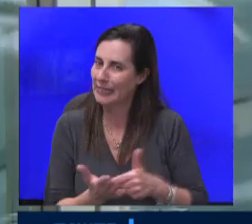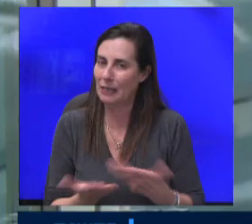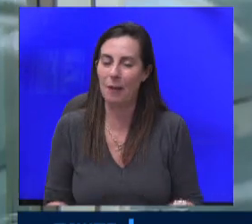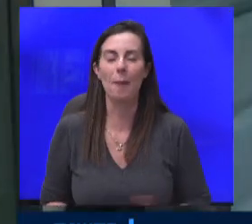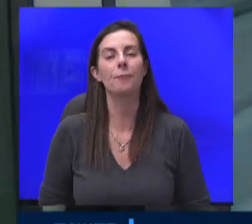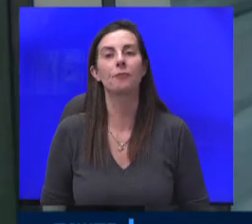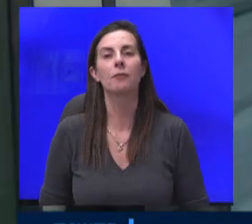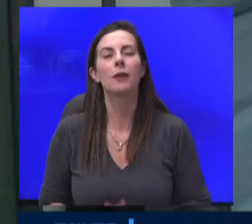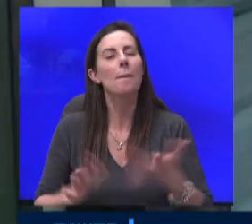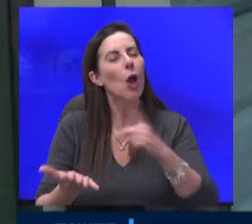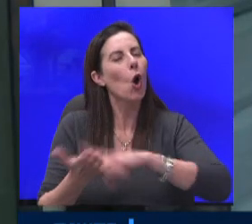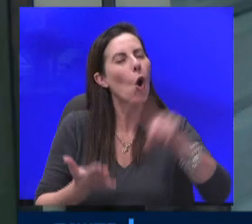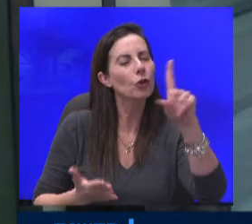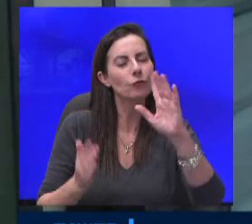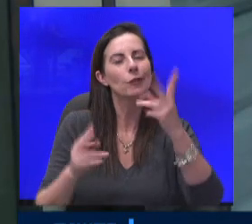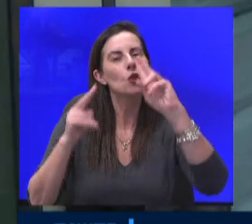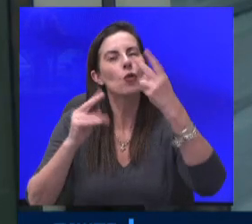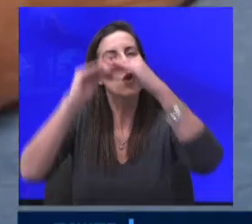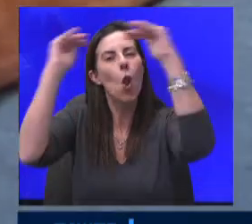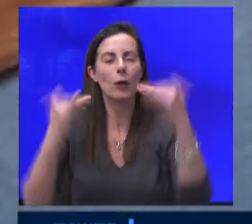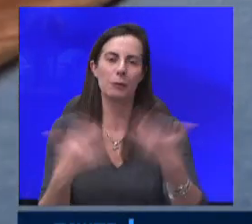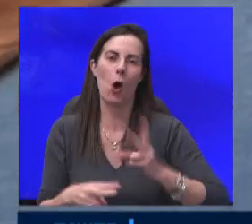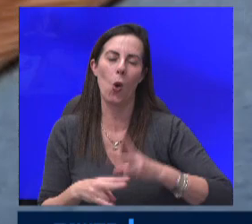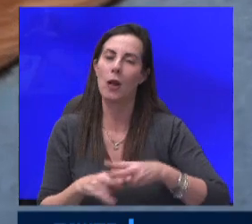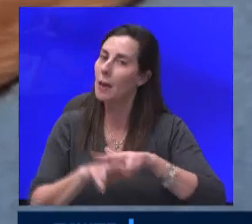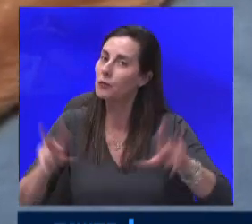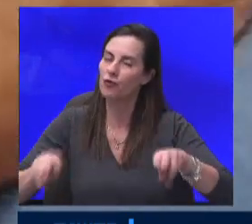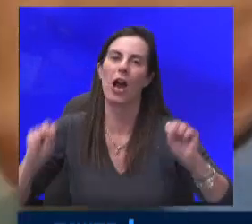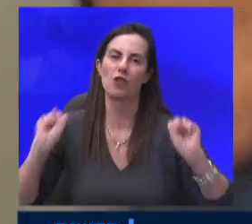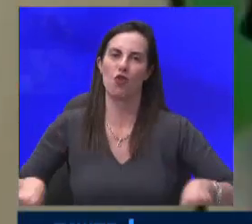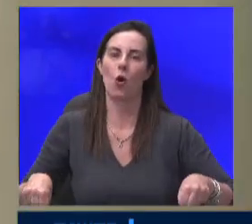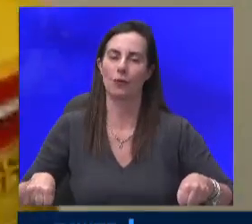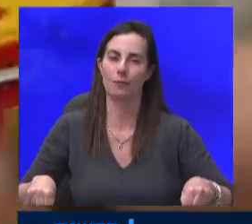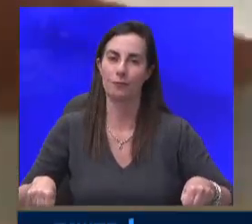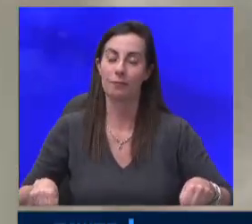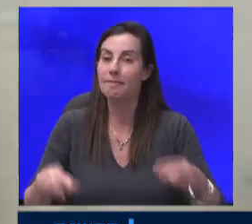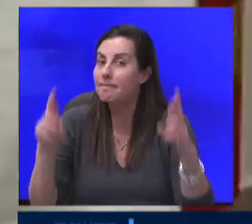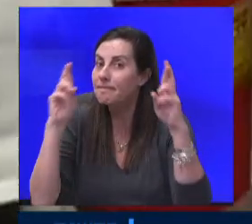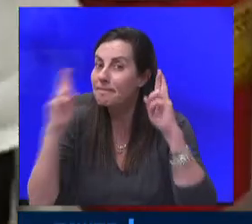הערכות, ייקח כחודש להוריד שוב את רמת התחלואה למצב שניתן לשליטה. התקווה היא